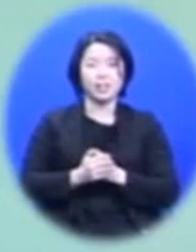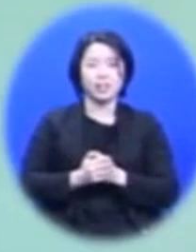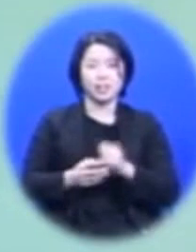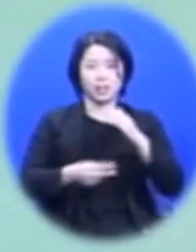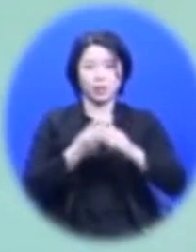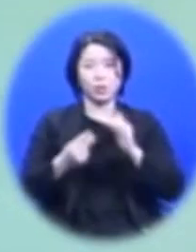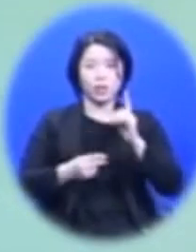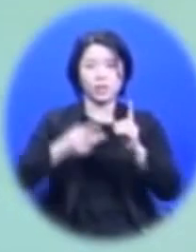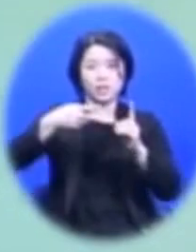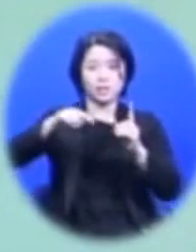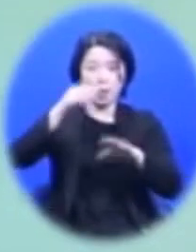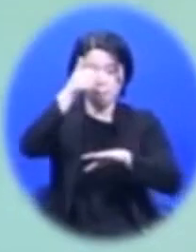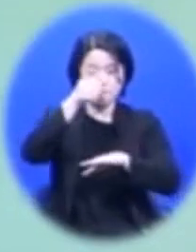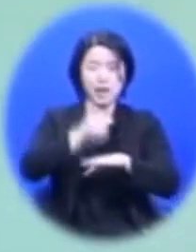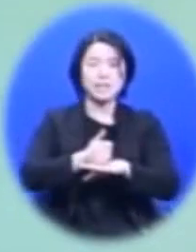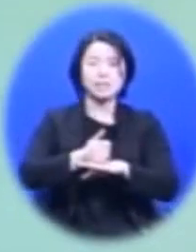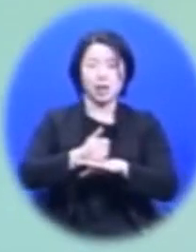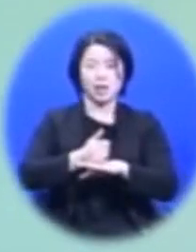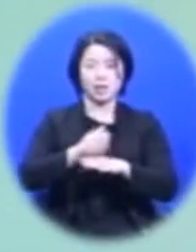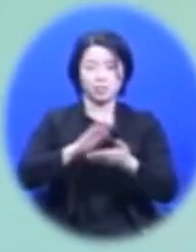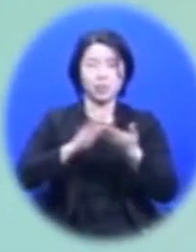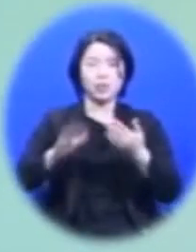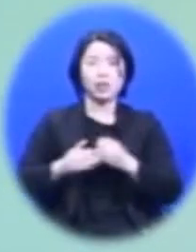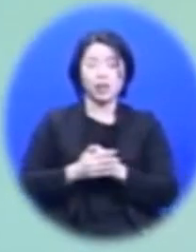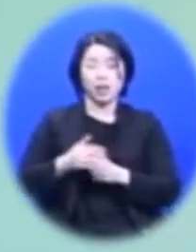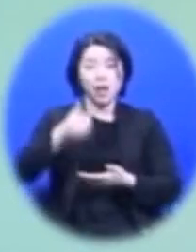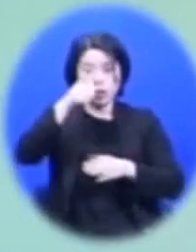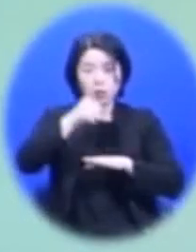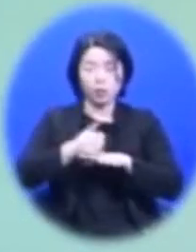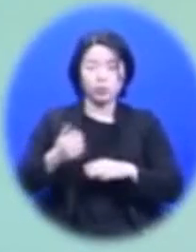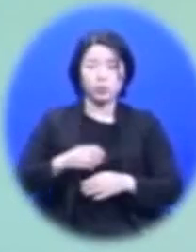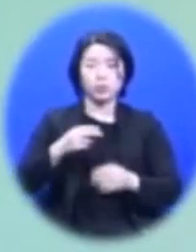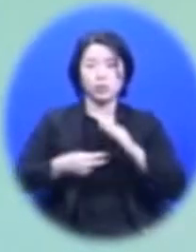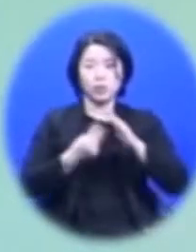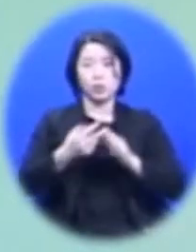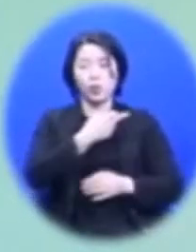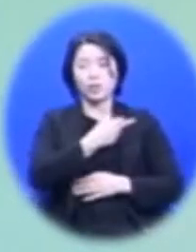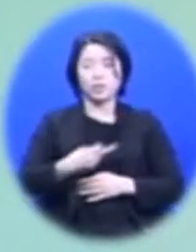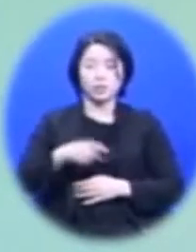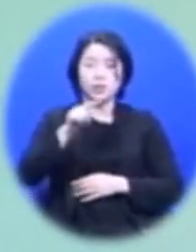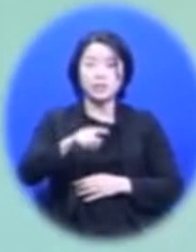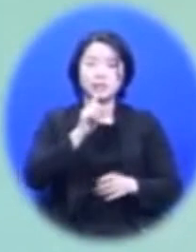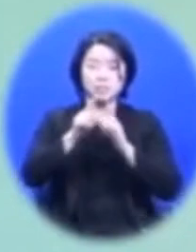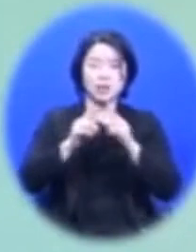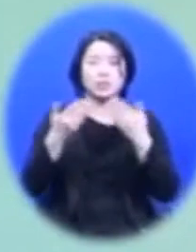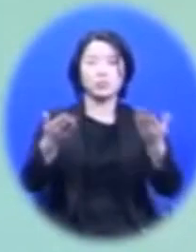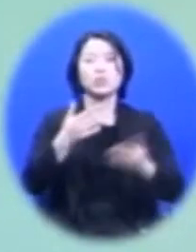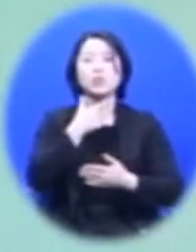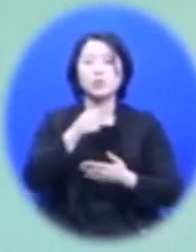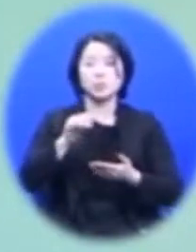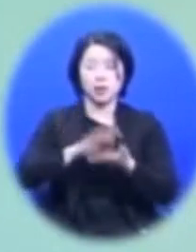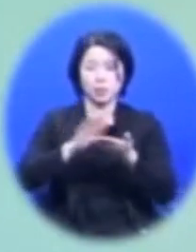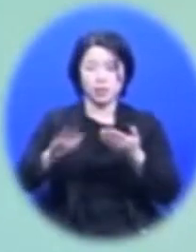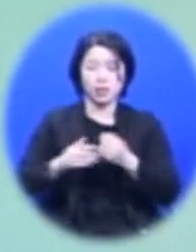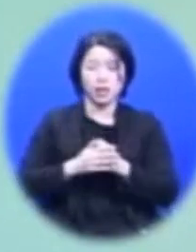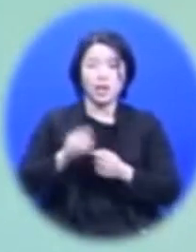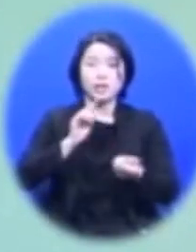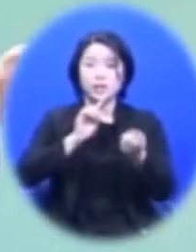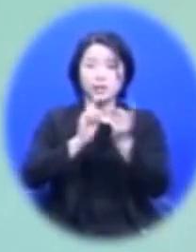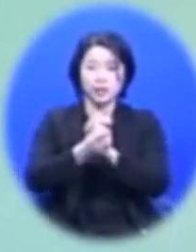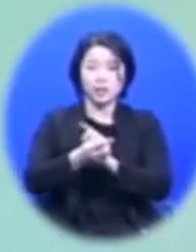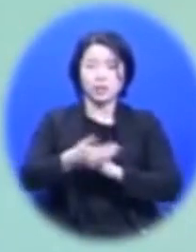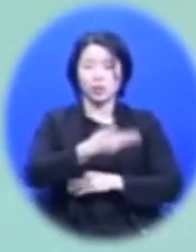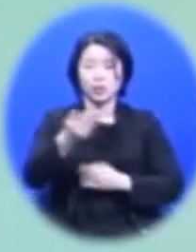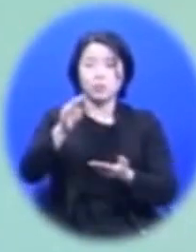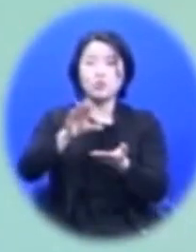요한일서 마지막 결론입니다. 결국은 요한사도는 그 말씀하려고 하시는 거예요. 그 대신에 여러분,